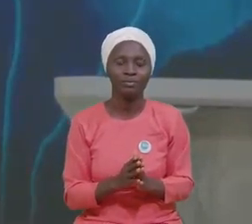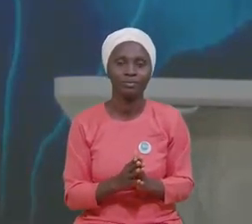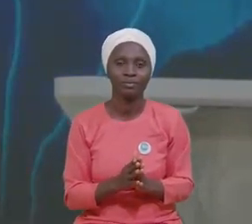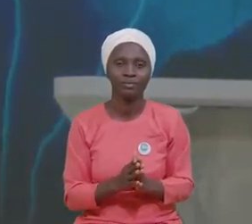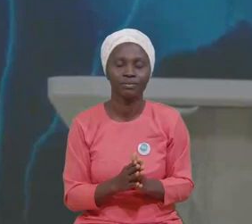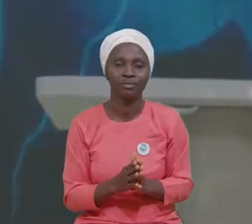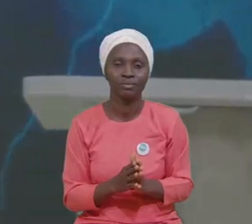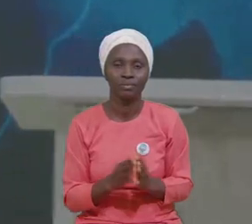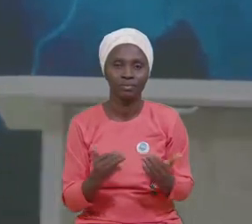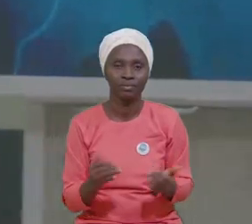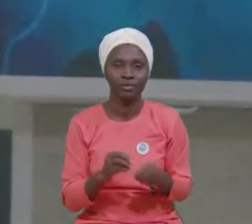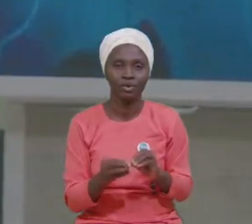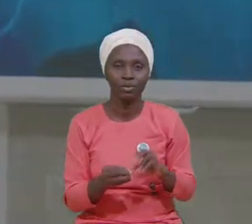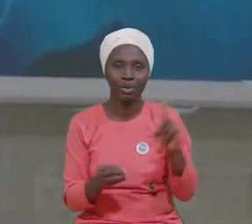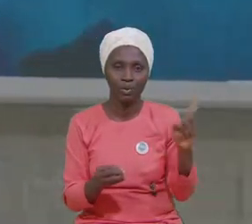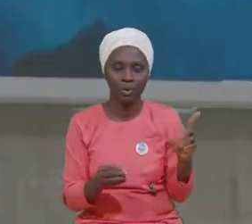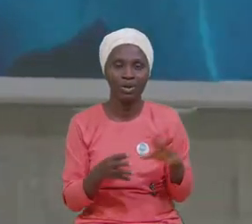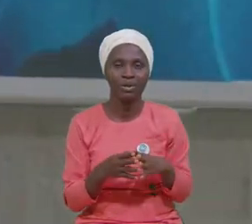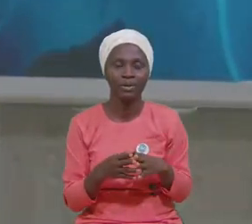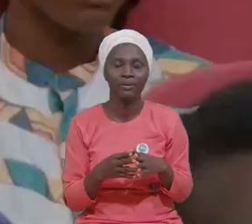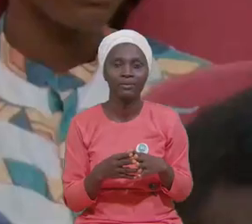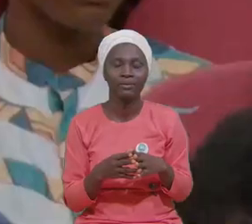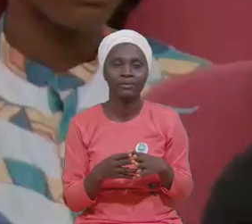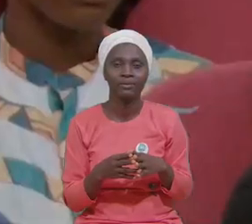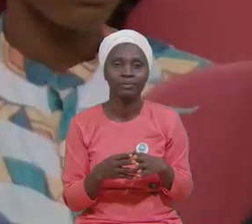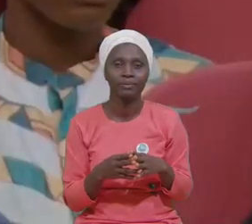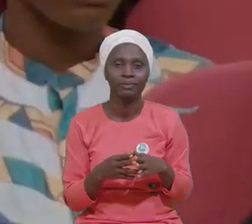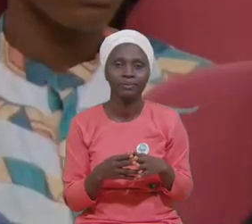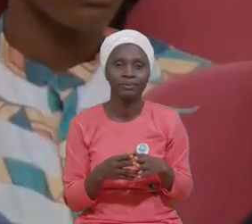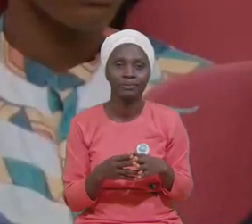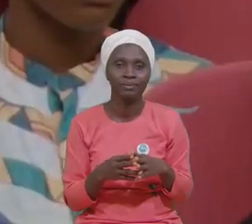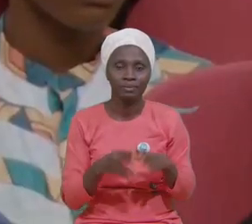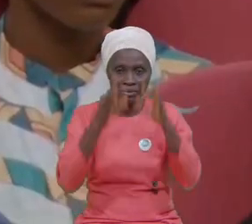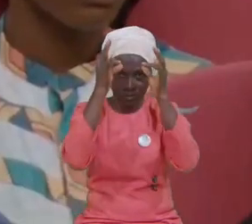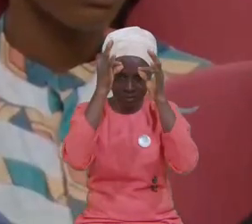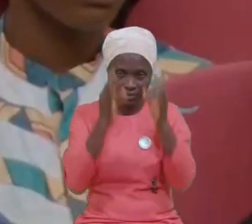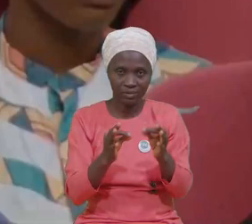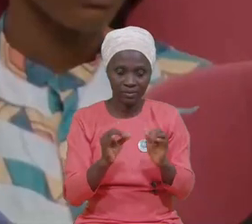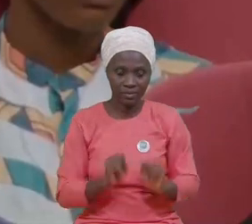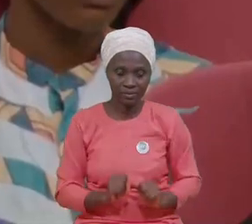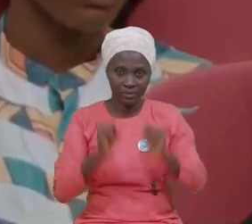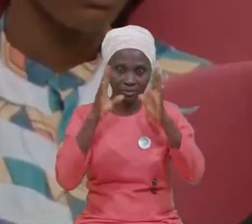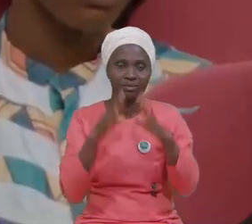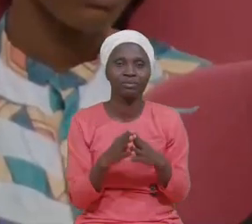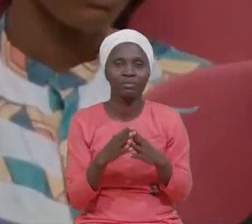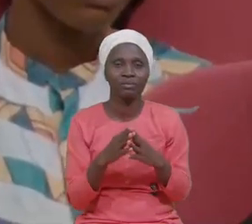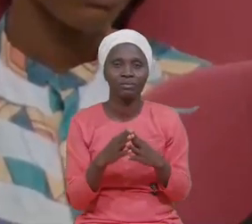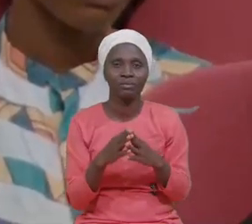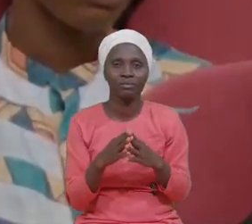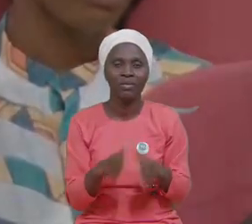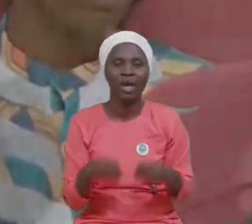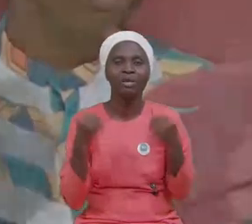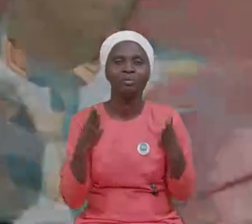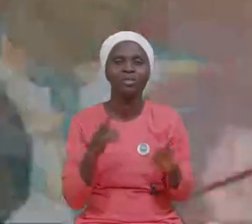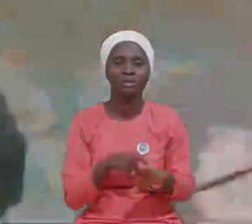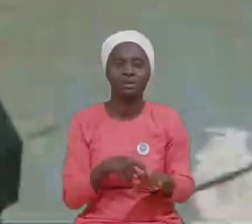par Dieu. Premier élément dans le troisième point, l'engagement décisif. Combien